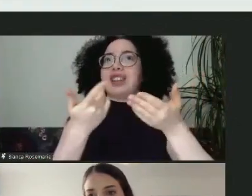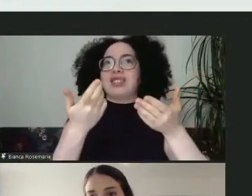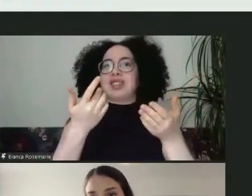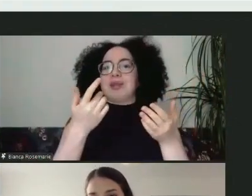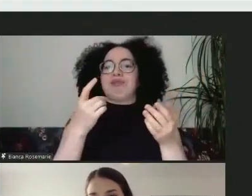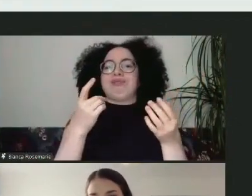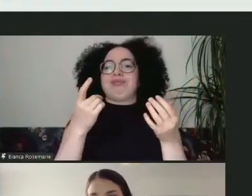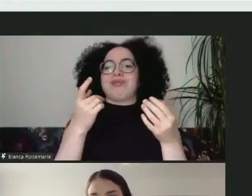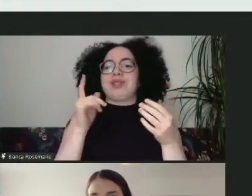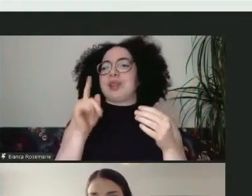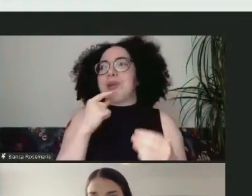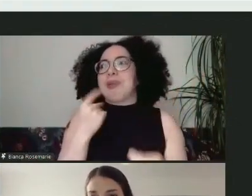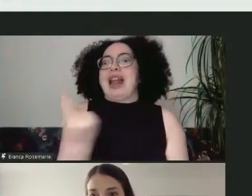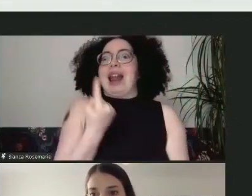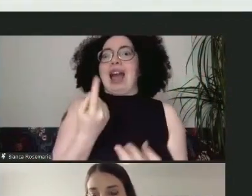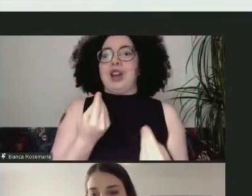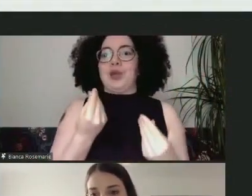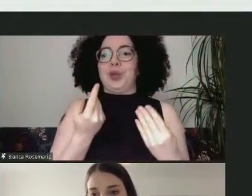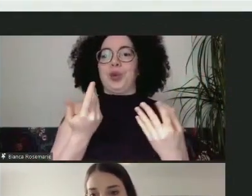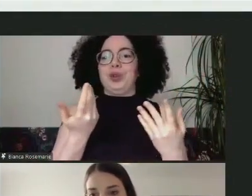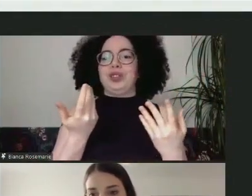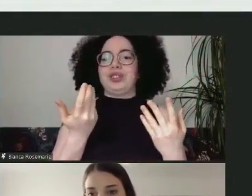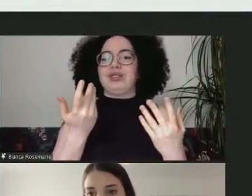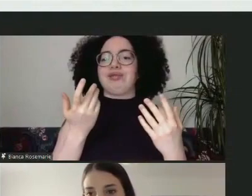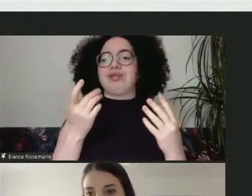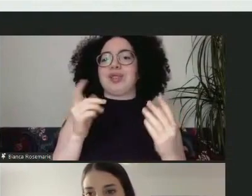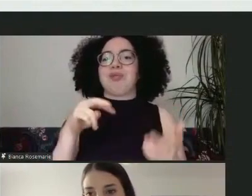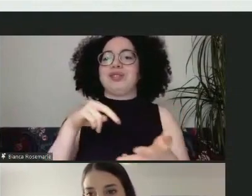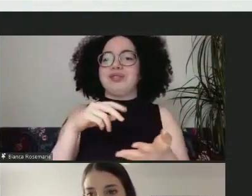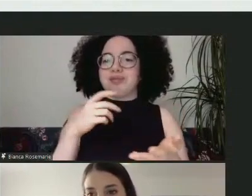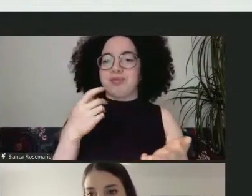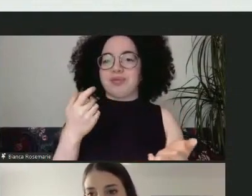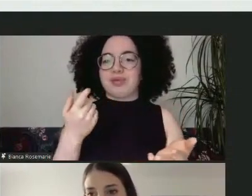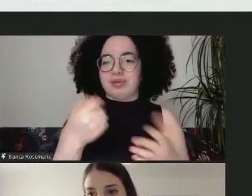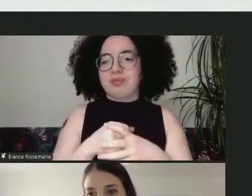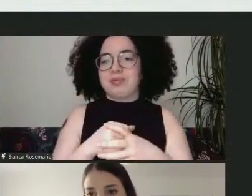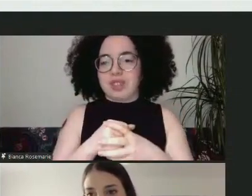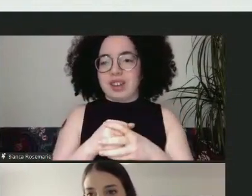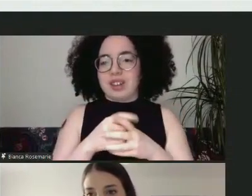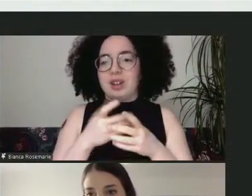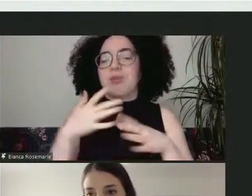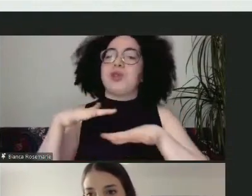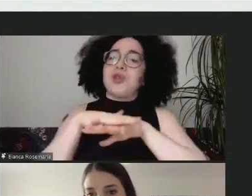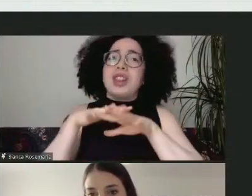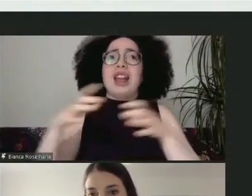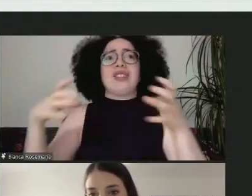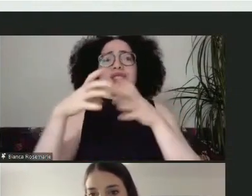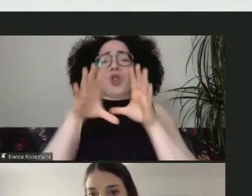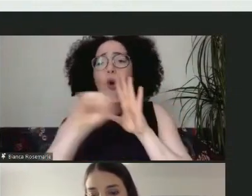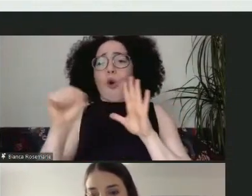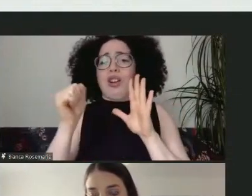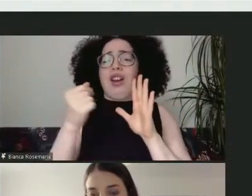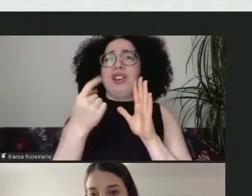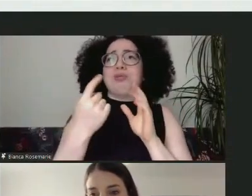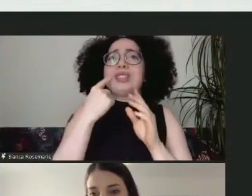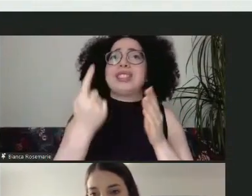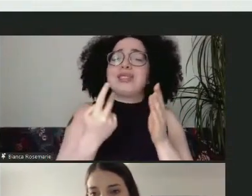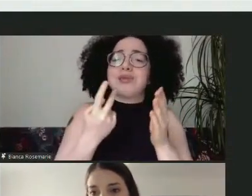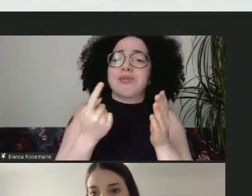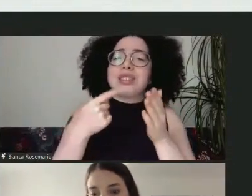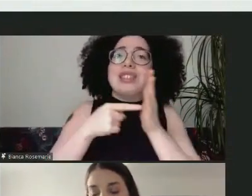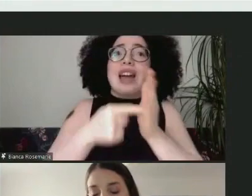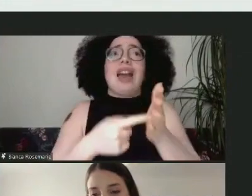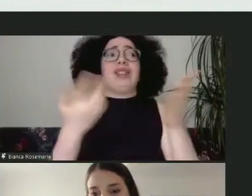Safe Space, habe ich eh vorher schon gesagt. Ich habe mich echt eine Zeit lang alleine gefühlt und durch die